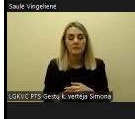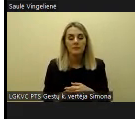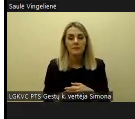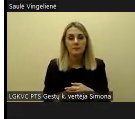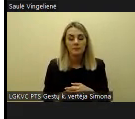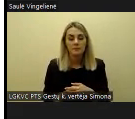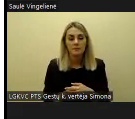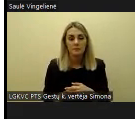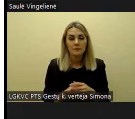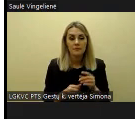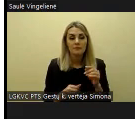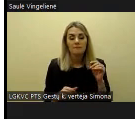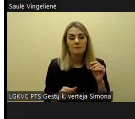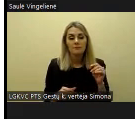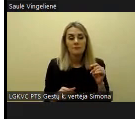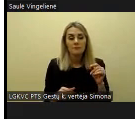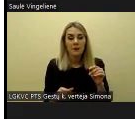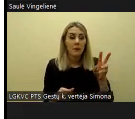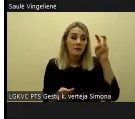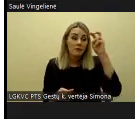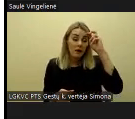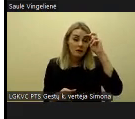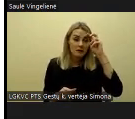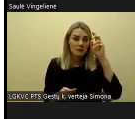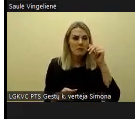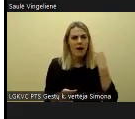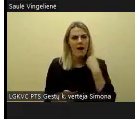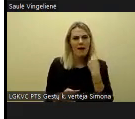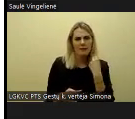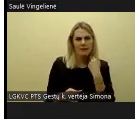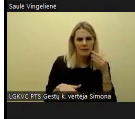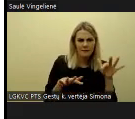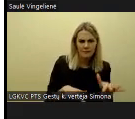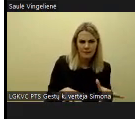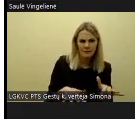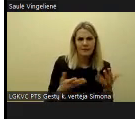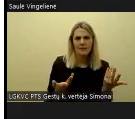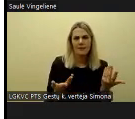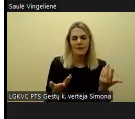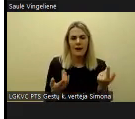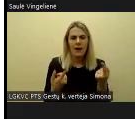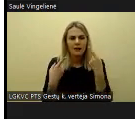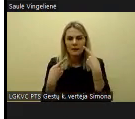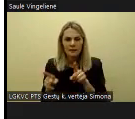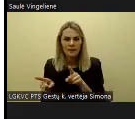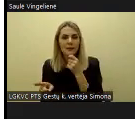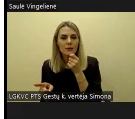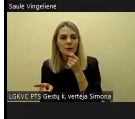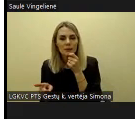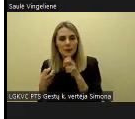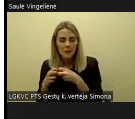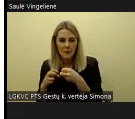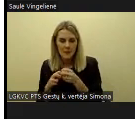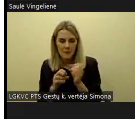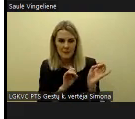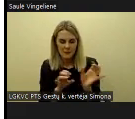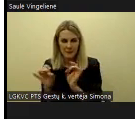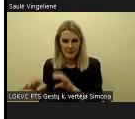sakykime, vienas ar kitas dalykas tai šaliai, Anglijai, Jungtinei karalystei ar kitai. Ir ką tai